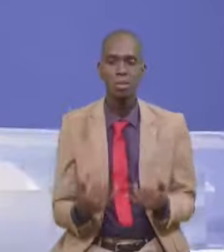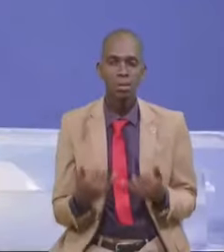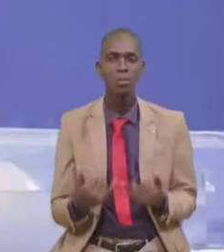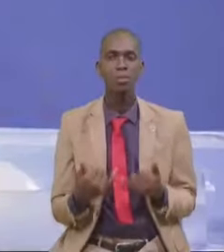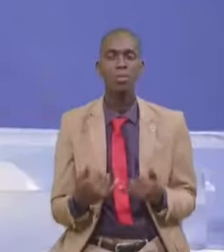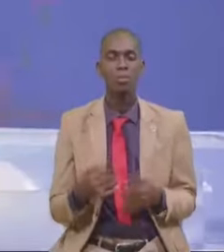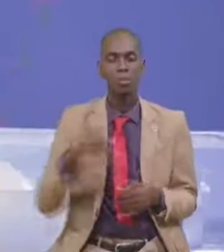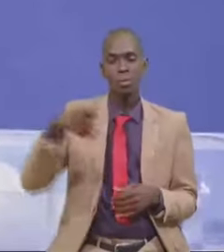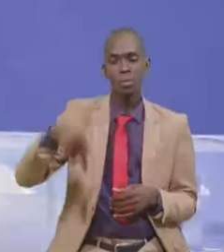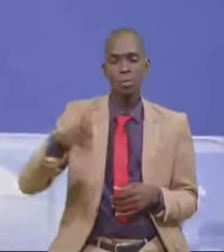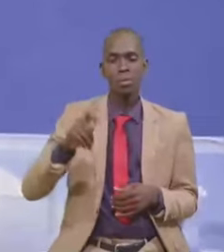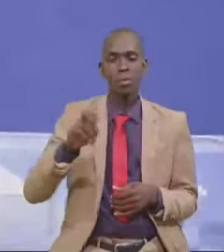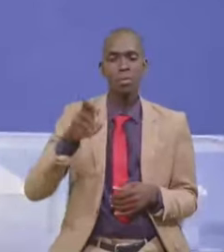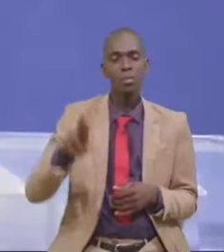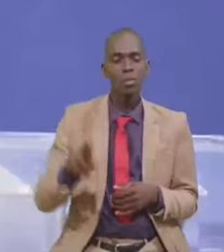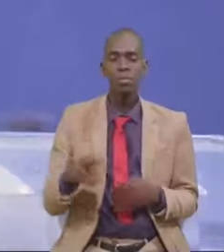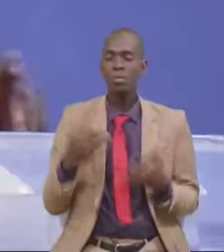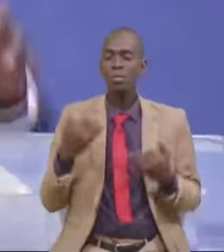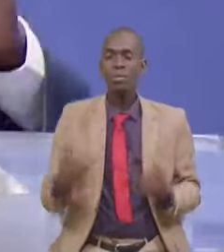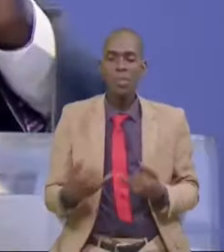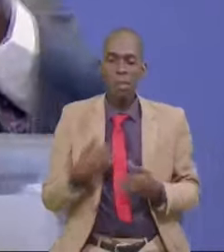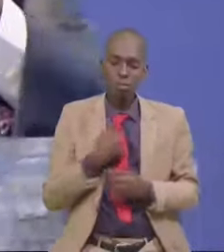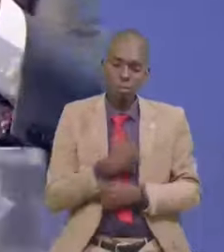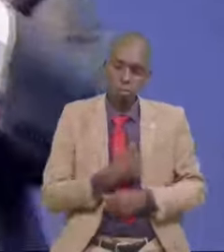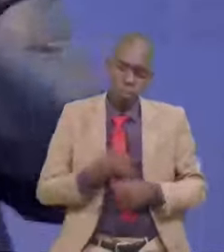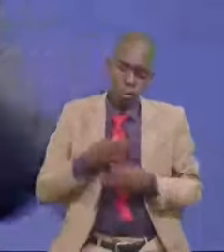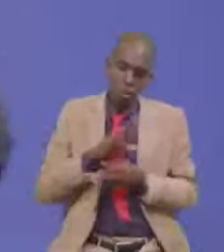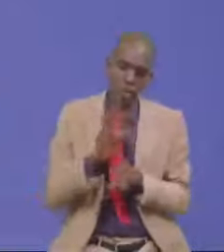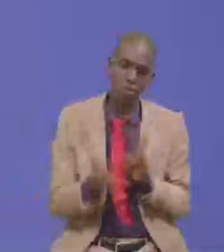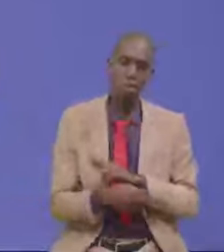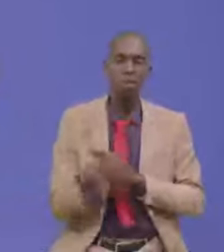Et il s'est repenti d'avoir vendu la vérité.